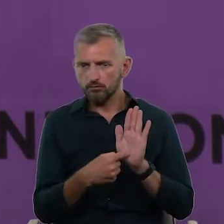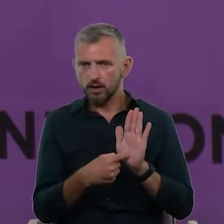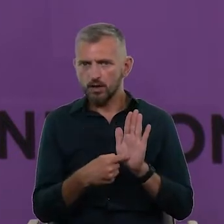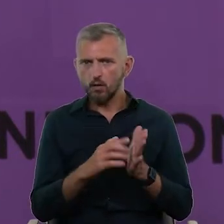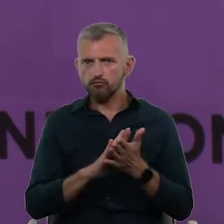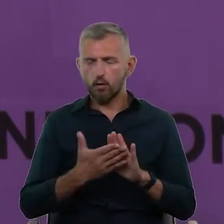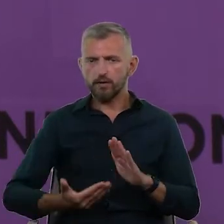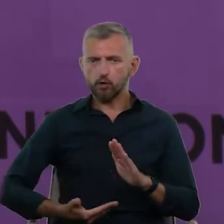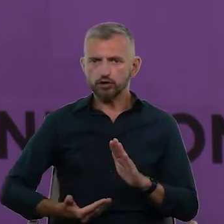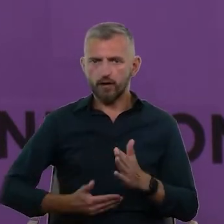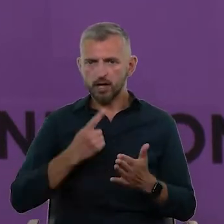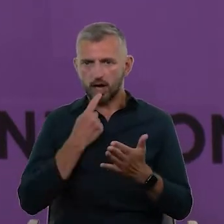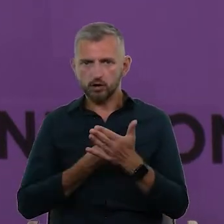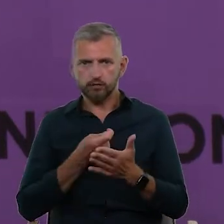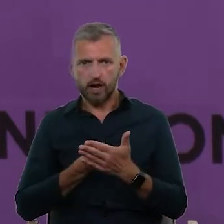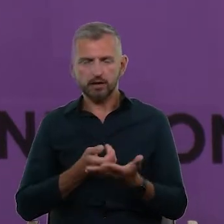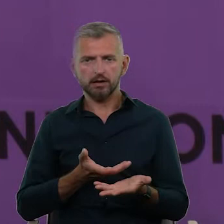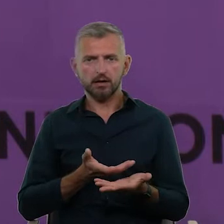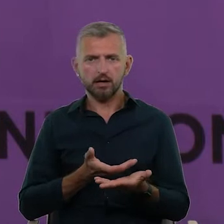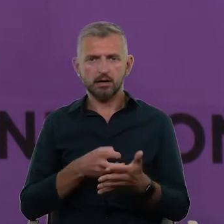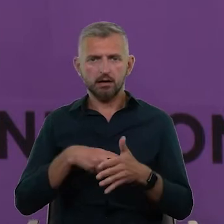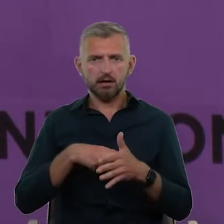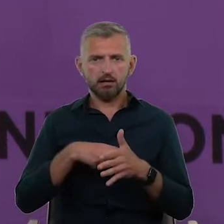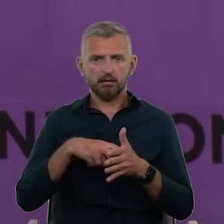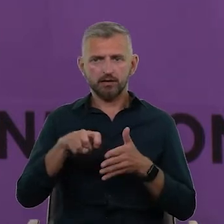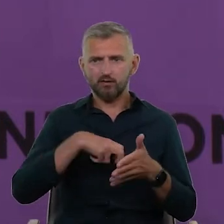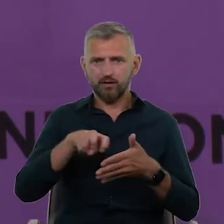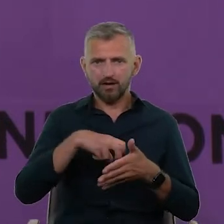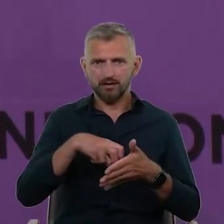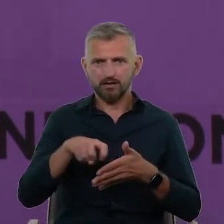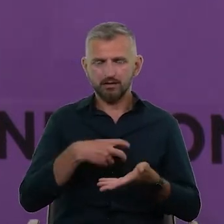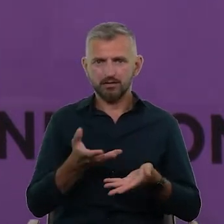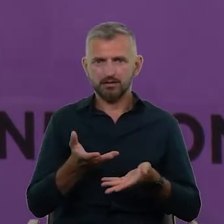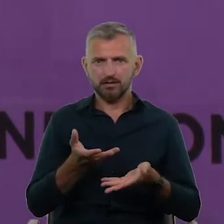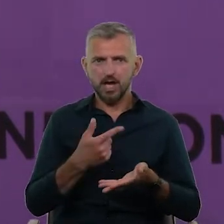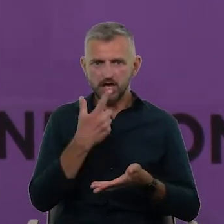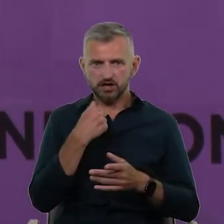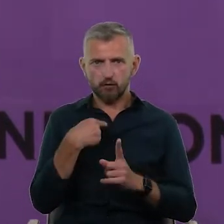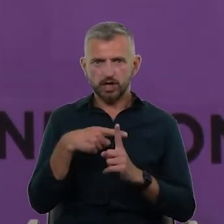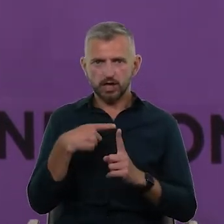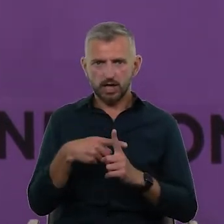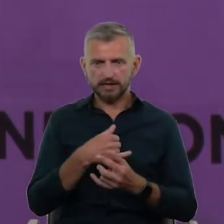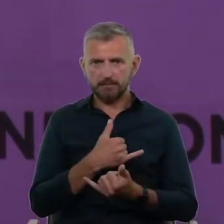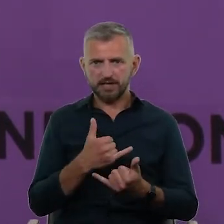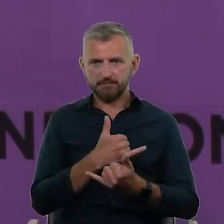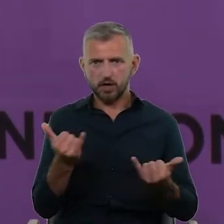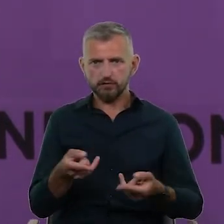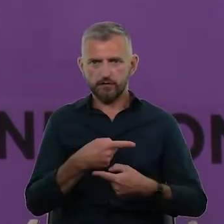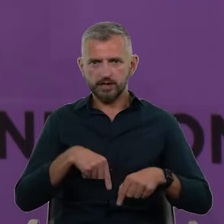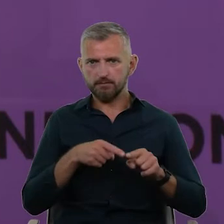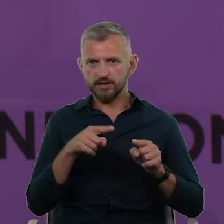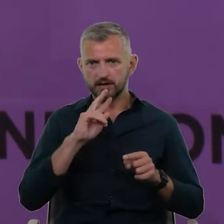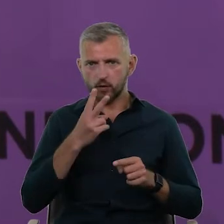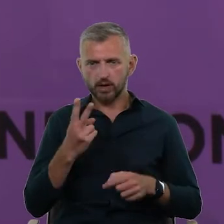умови проживання, харчування, листування. Листування, ну, тобто Червоний Хрест забезпечував нам за